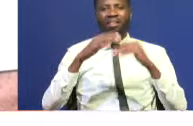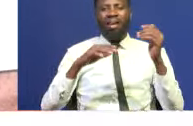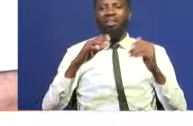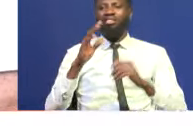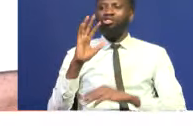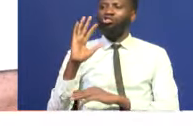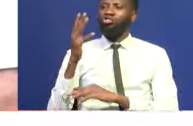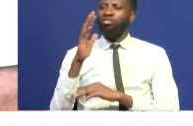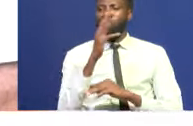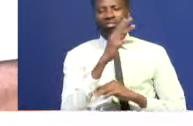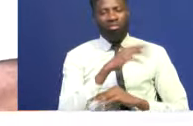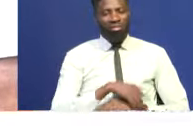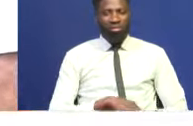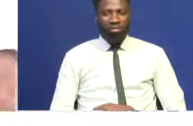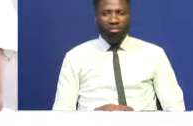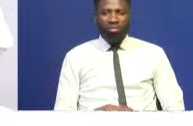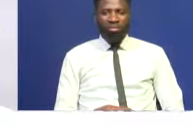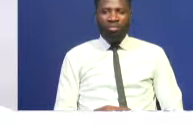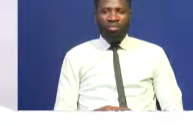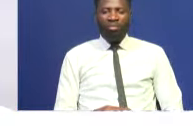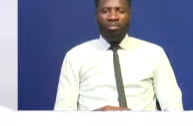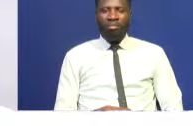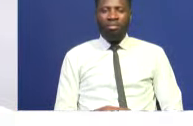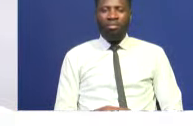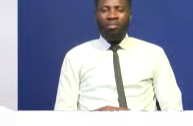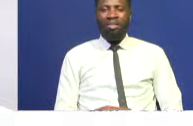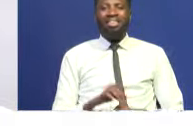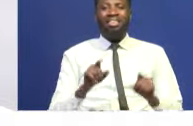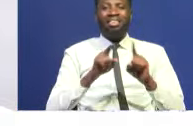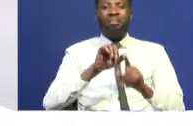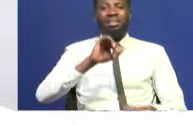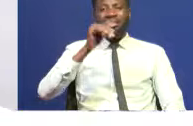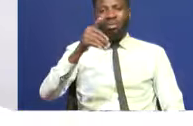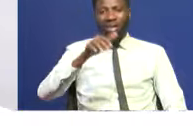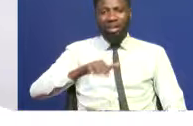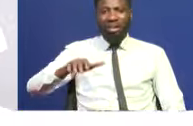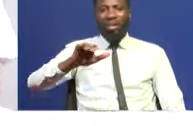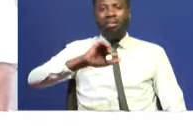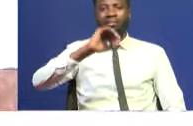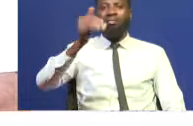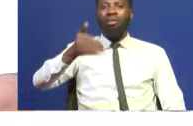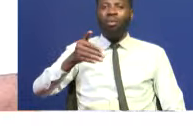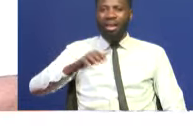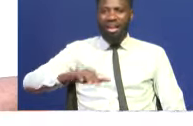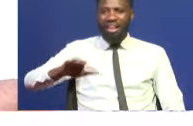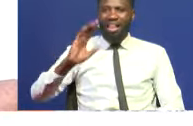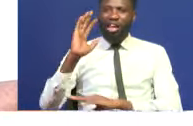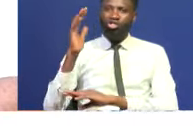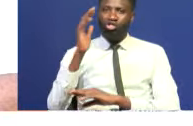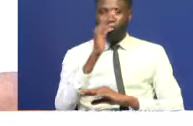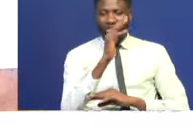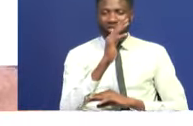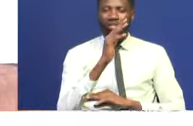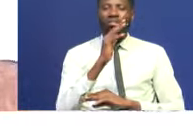mikoko. Na ile miti pia ambayo iko mjini sasa tumeanza kuikata.